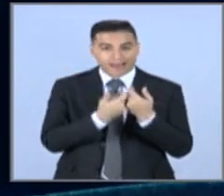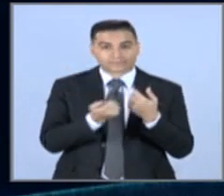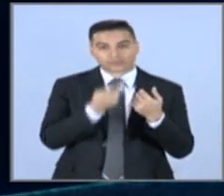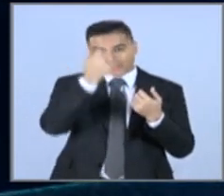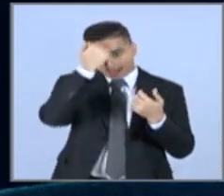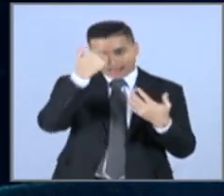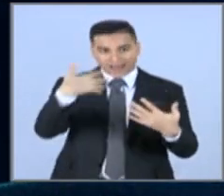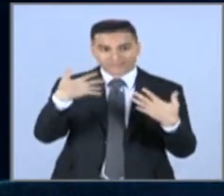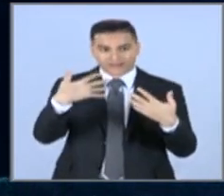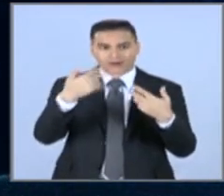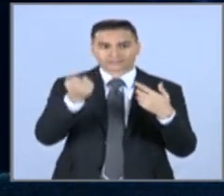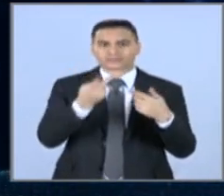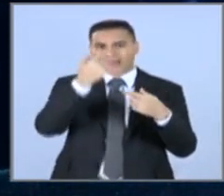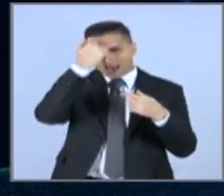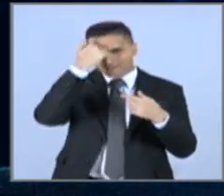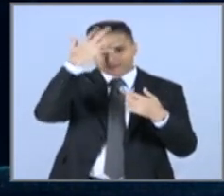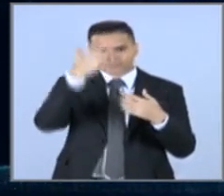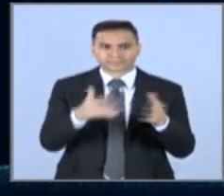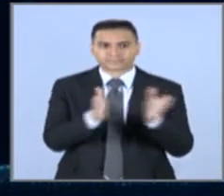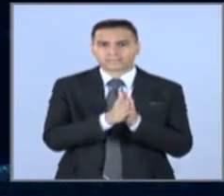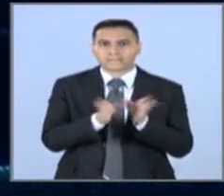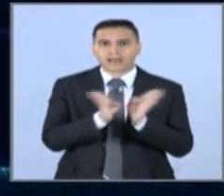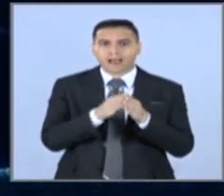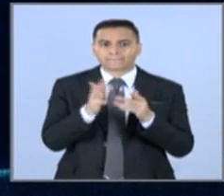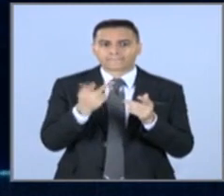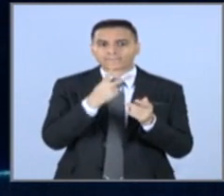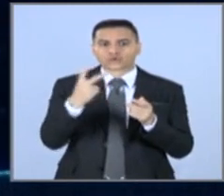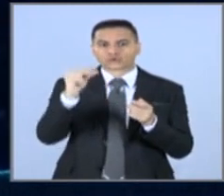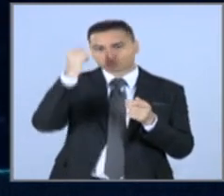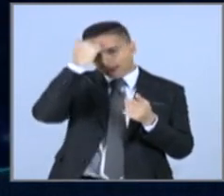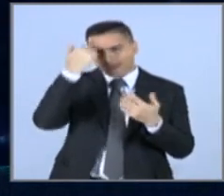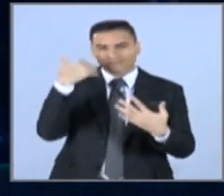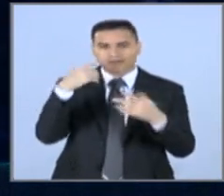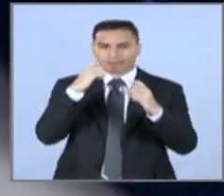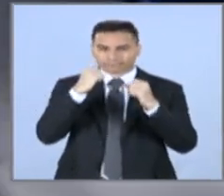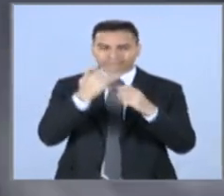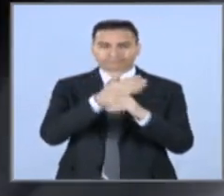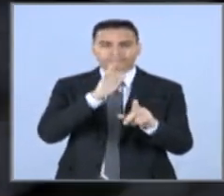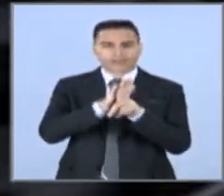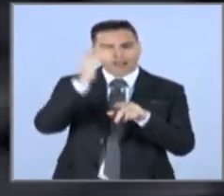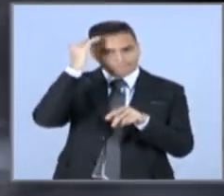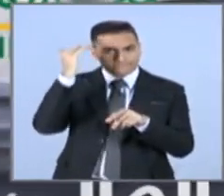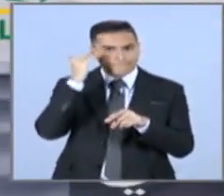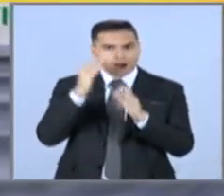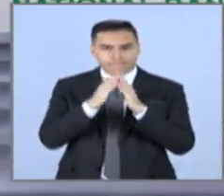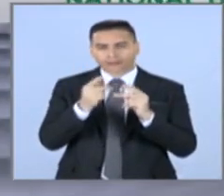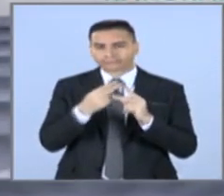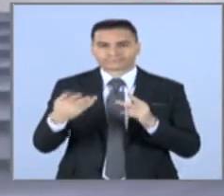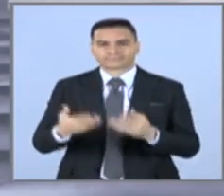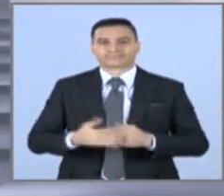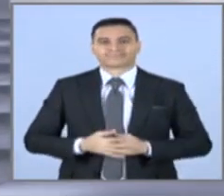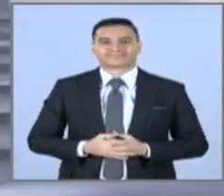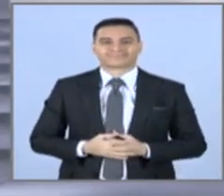يساوي 75,000 جنيه، ويبقى رصيد لحد دلوقتي 220,000 جنيه في خزنة البنك الأهلي لدعم المرأة